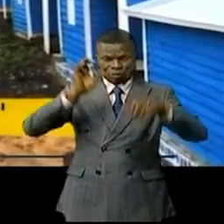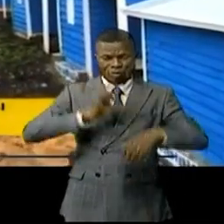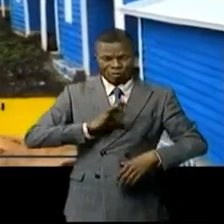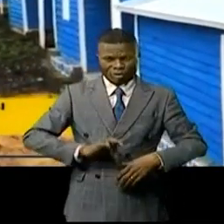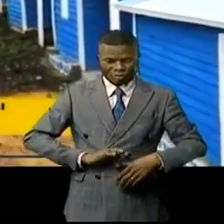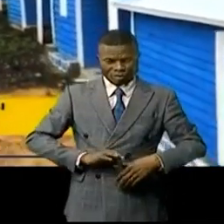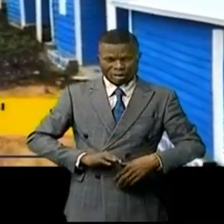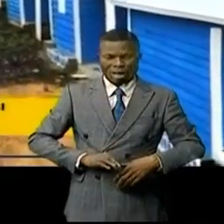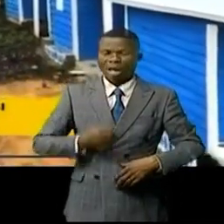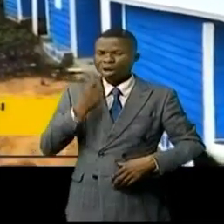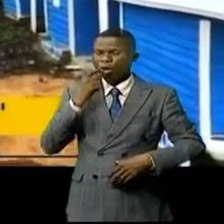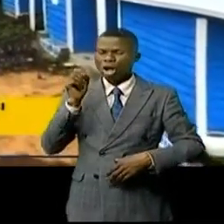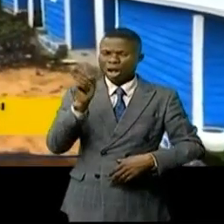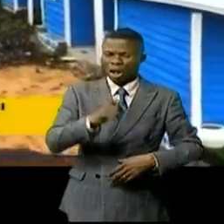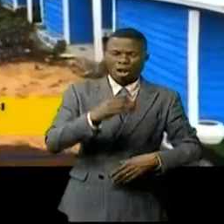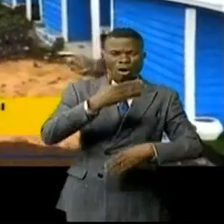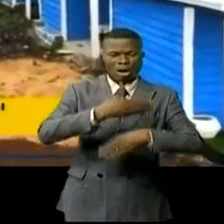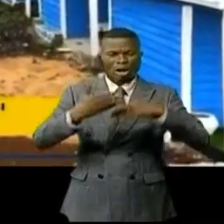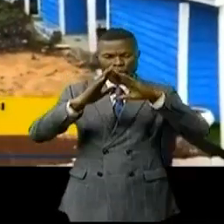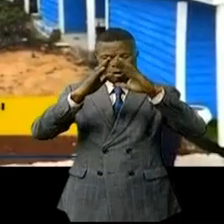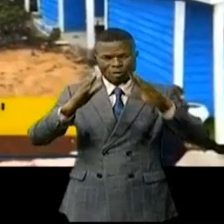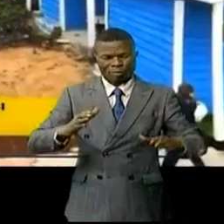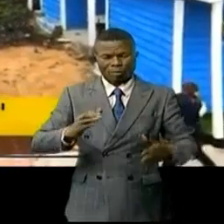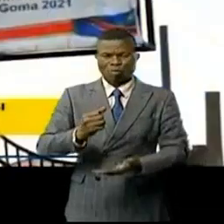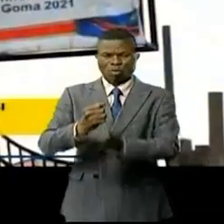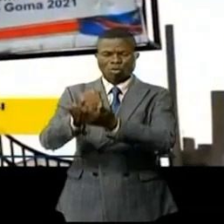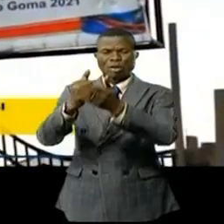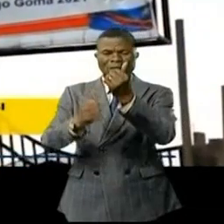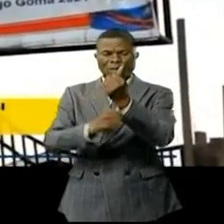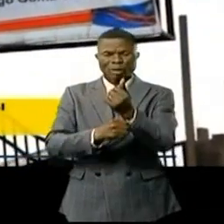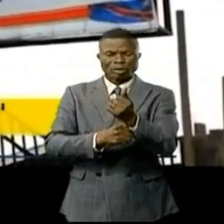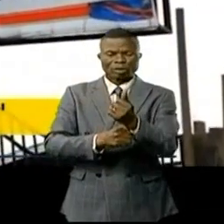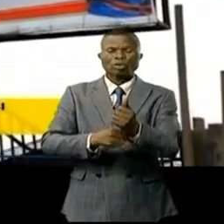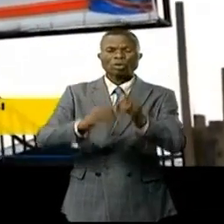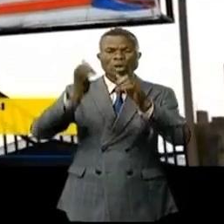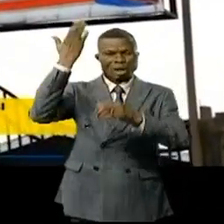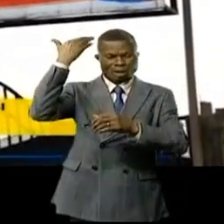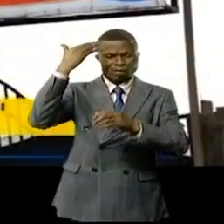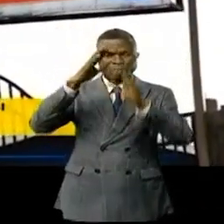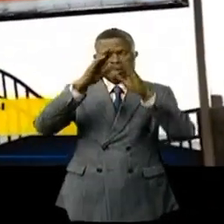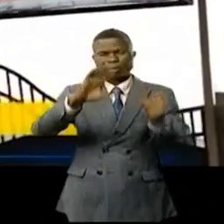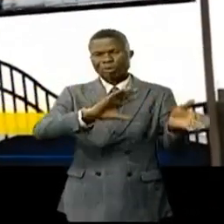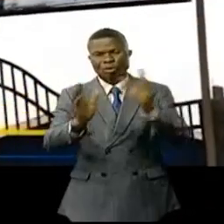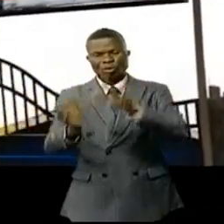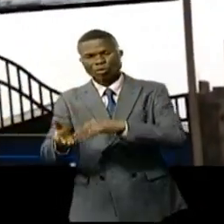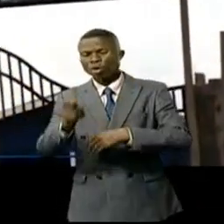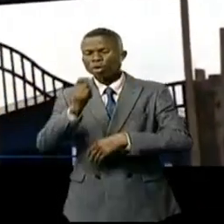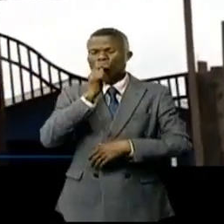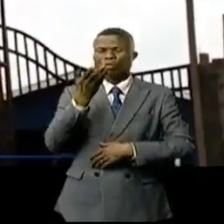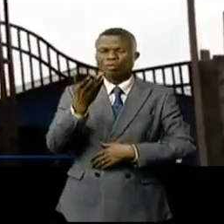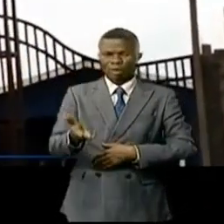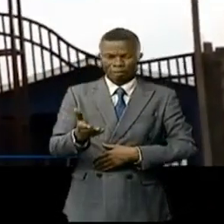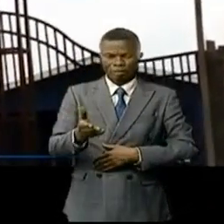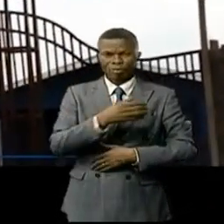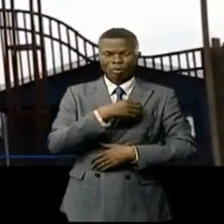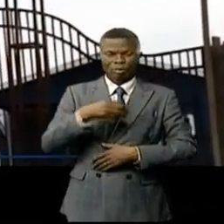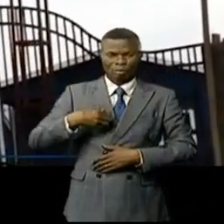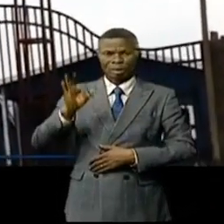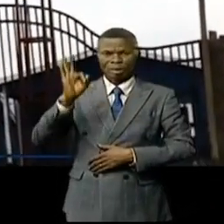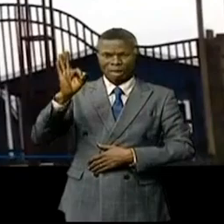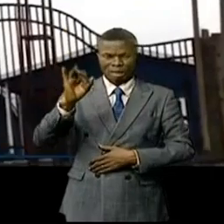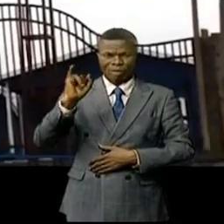République Félix-Antoine Tshisekedi, exécuté par Madame Fifi Masuka, appelée autrement Madame Fifi